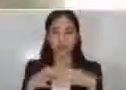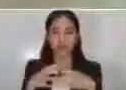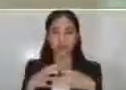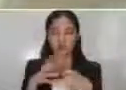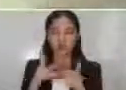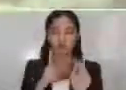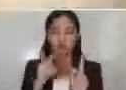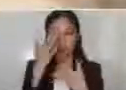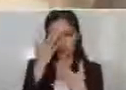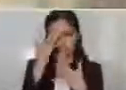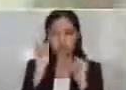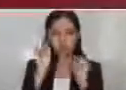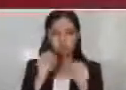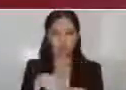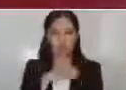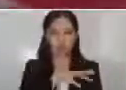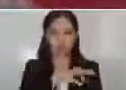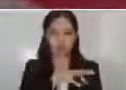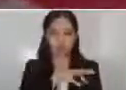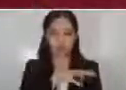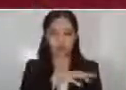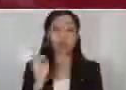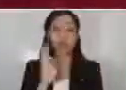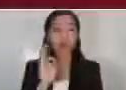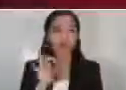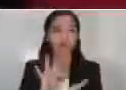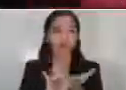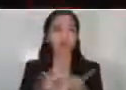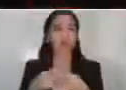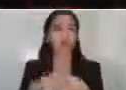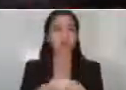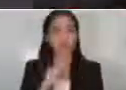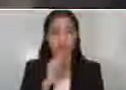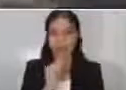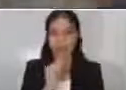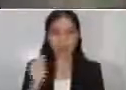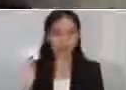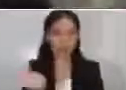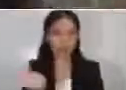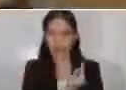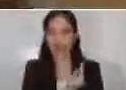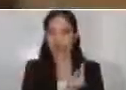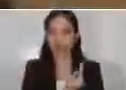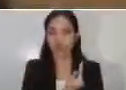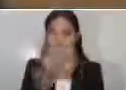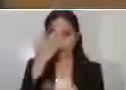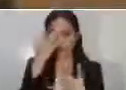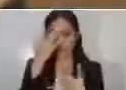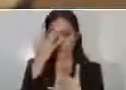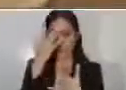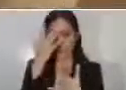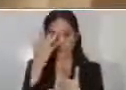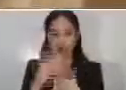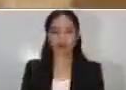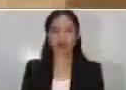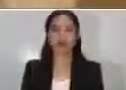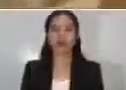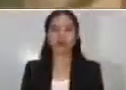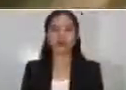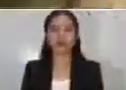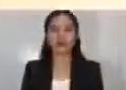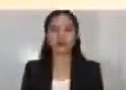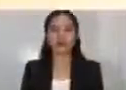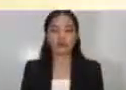ng pambubugbog mula sa kanilang amo sa Barangay BF Homes, Parañaque City. Kwento nila, hindi na nga sila pinapasahod ng